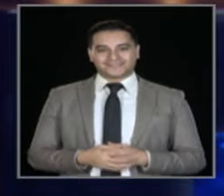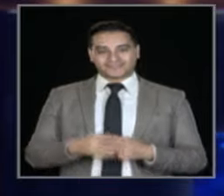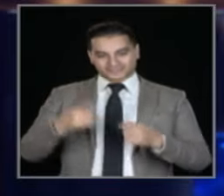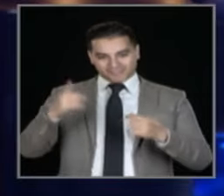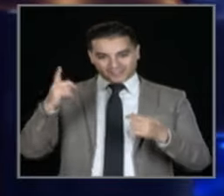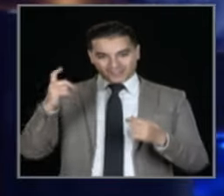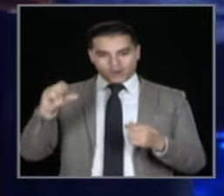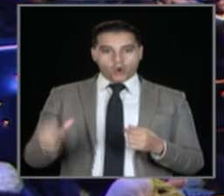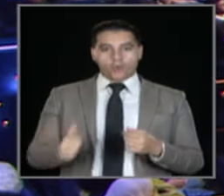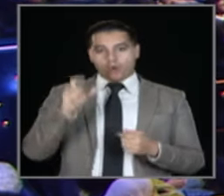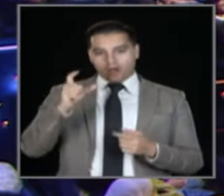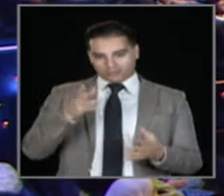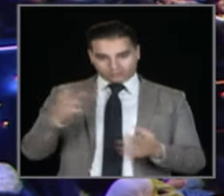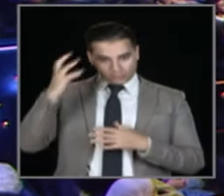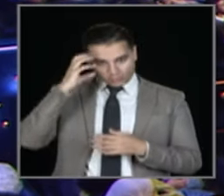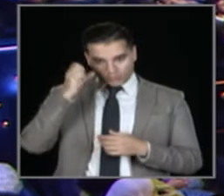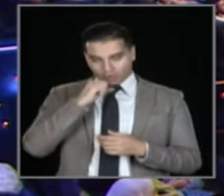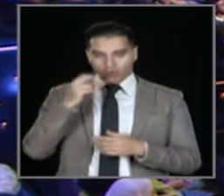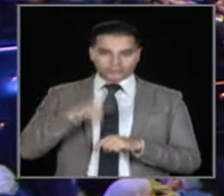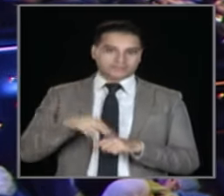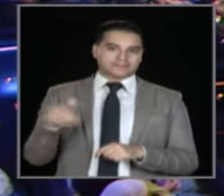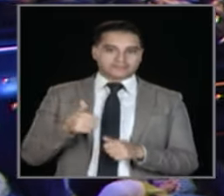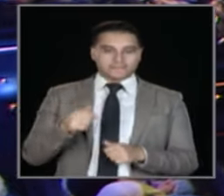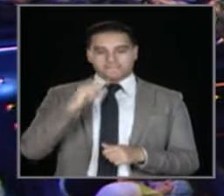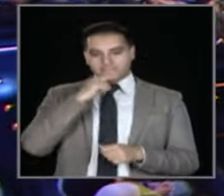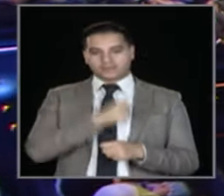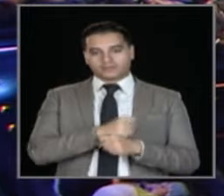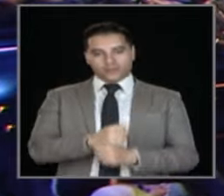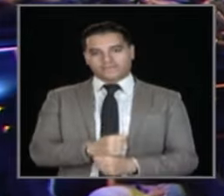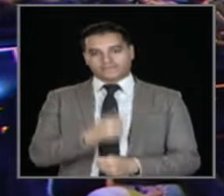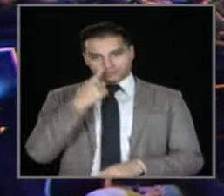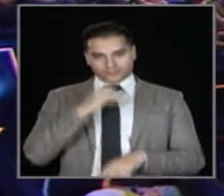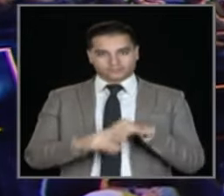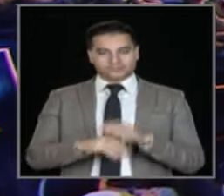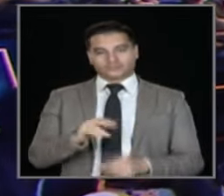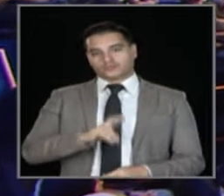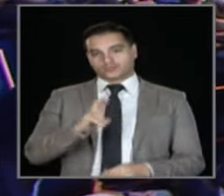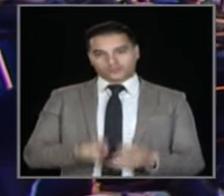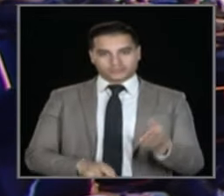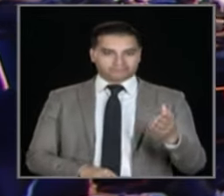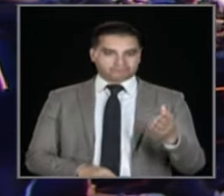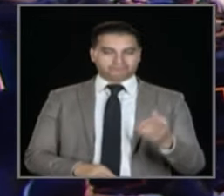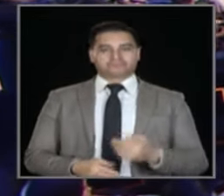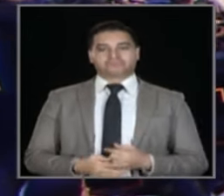مروان هتروح تسمع أغنية وترجع لنا تاني، تفضل. فاطمة تعالي مكاني.